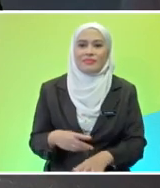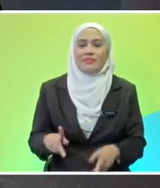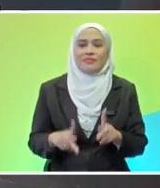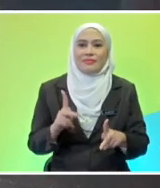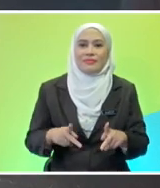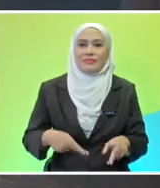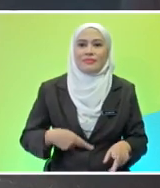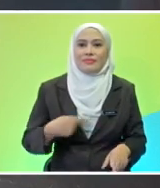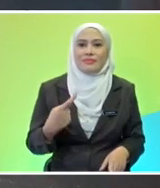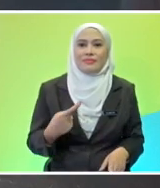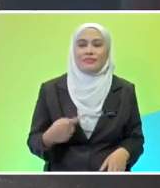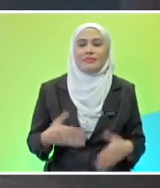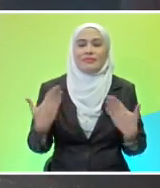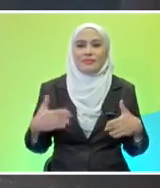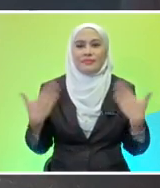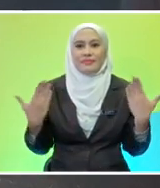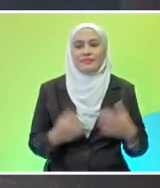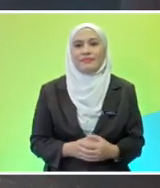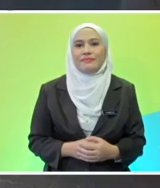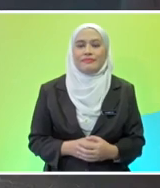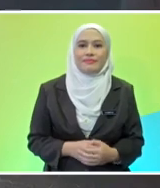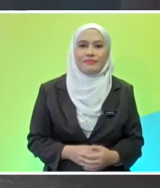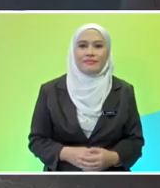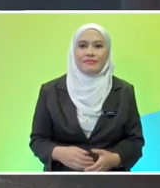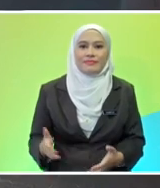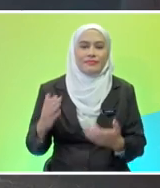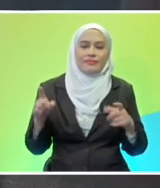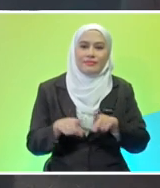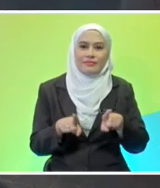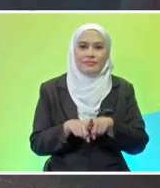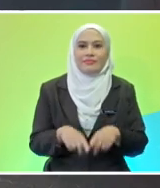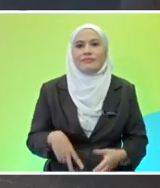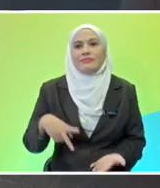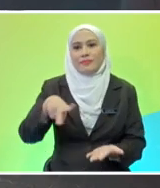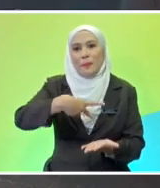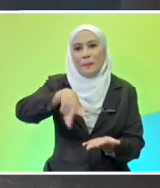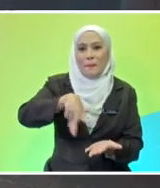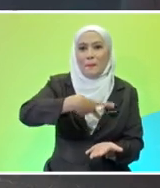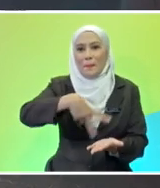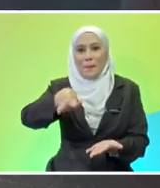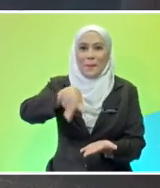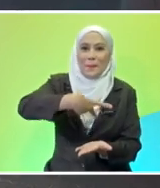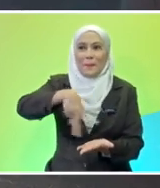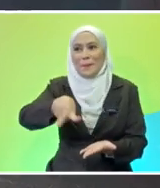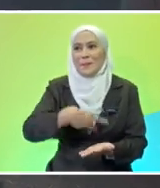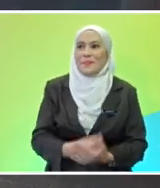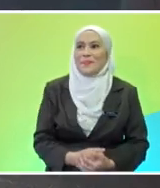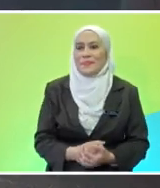2, 1. Jom sama-sama. Kita dengar tuntutan yang memulai. Okey.